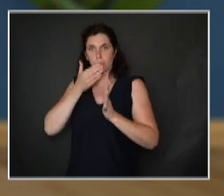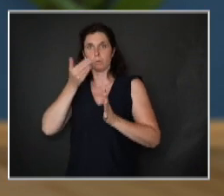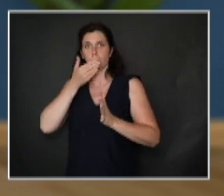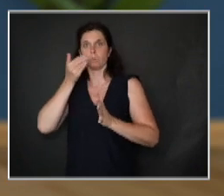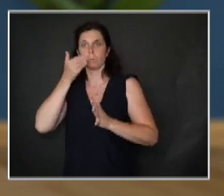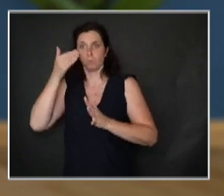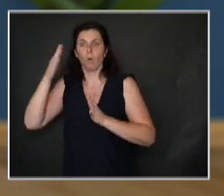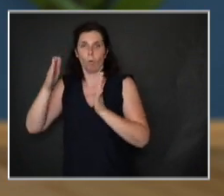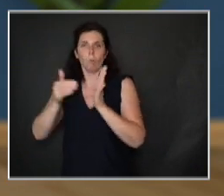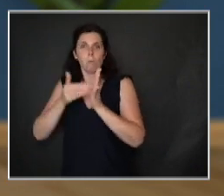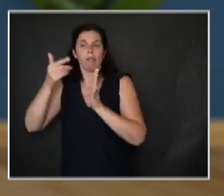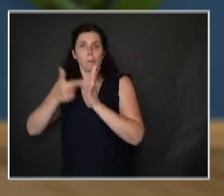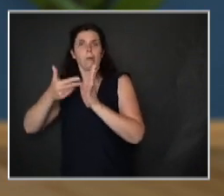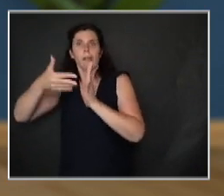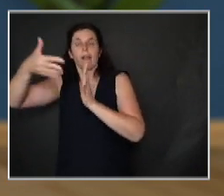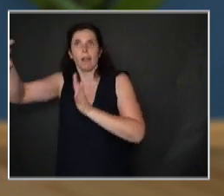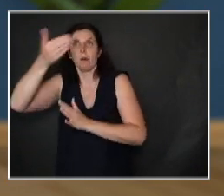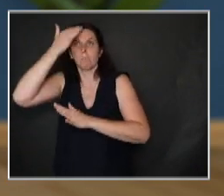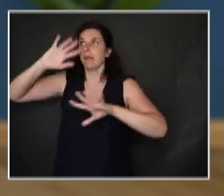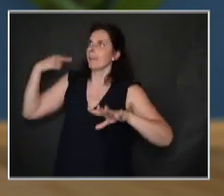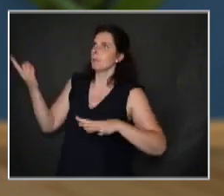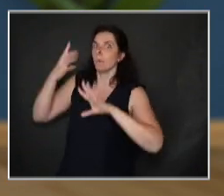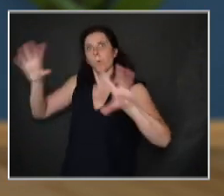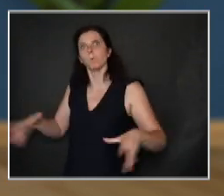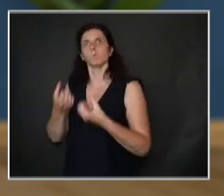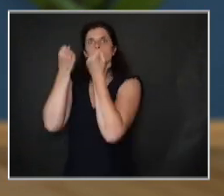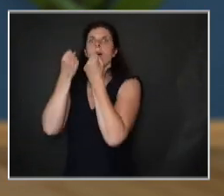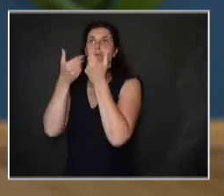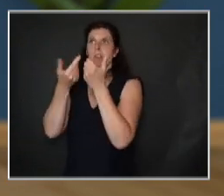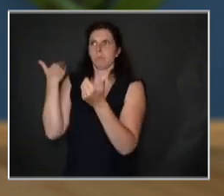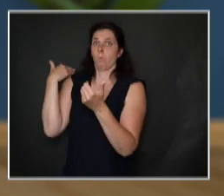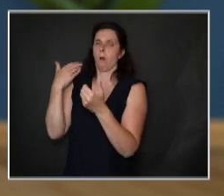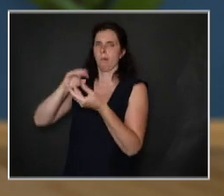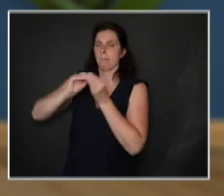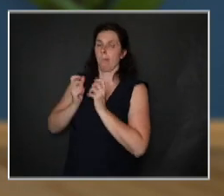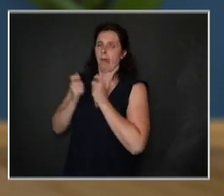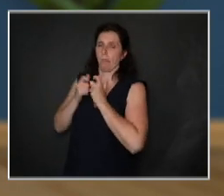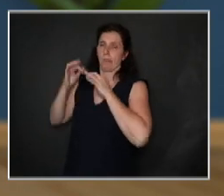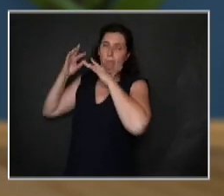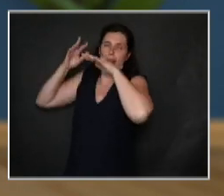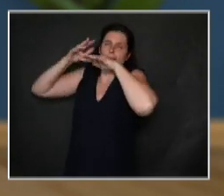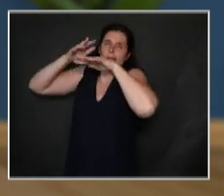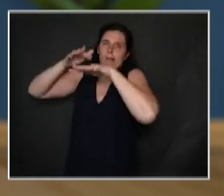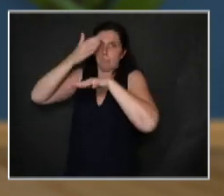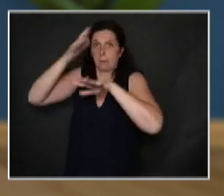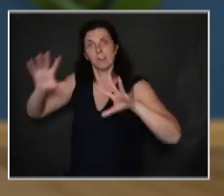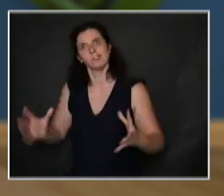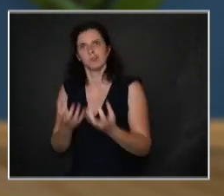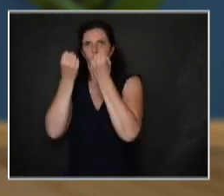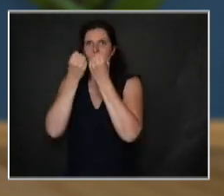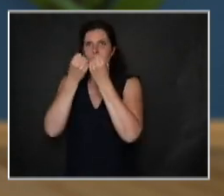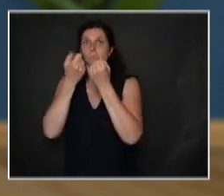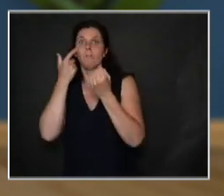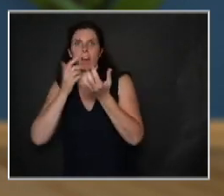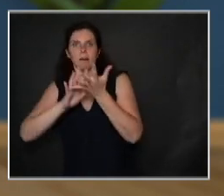cours des millénaires, si on survit à nos excès industriels. Alors, mal de dos,